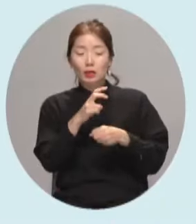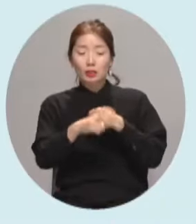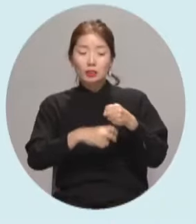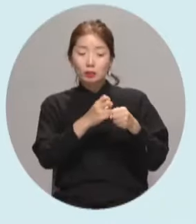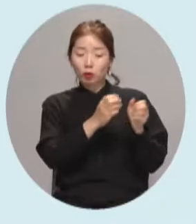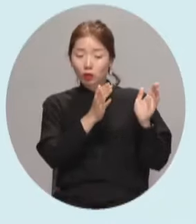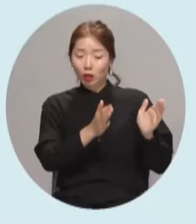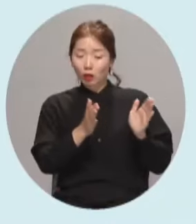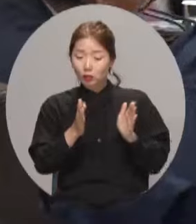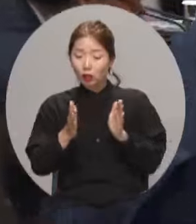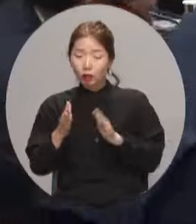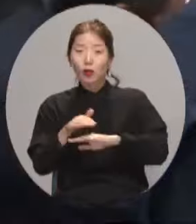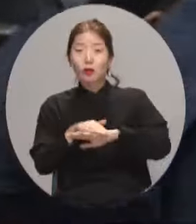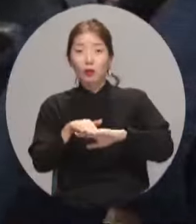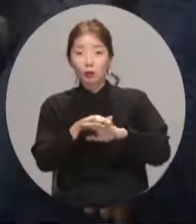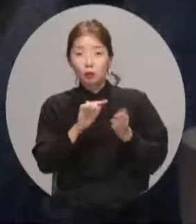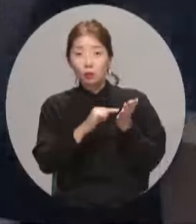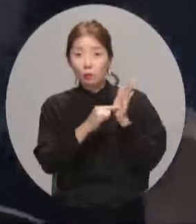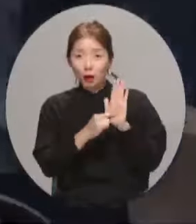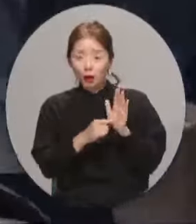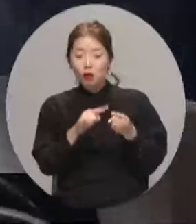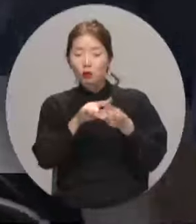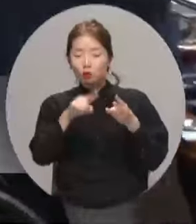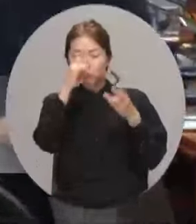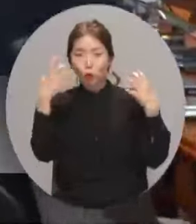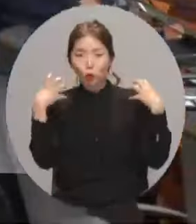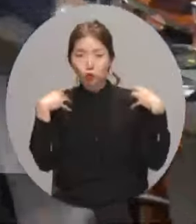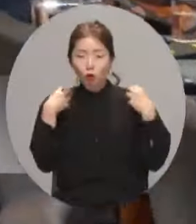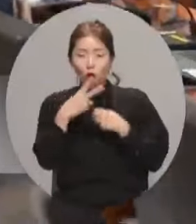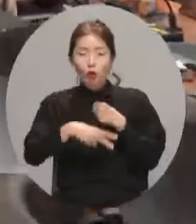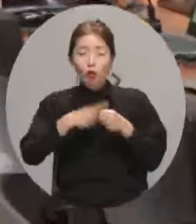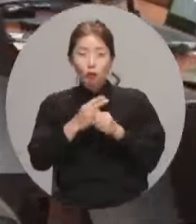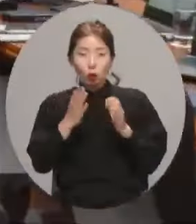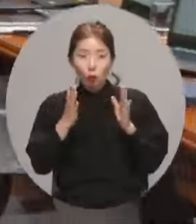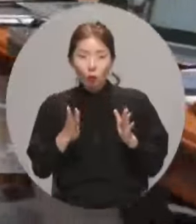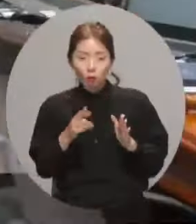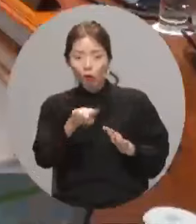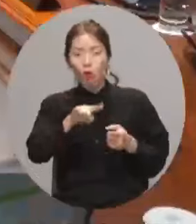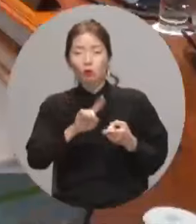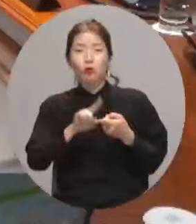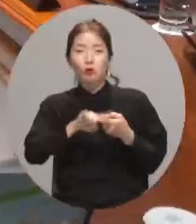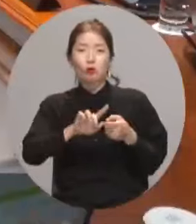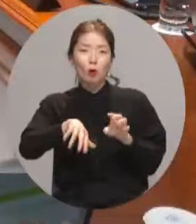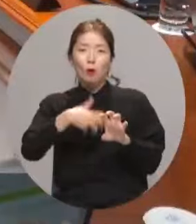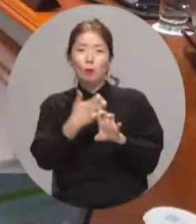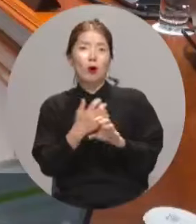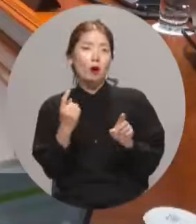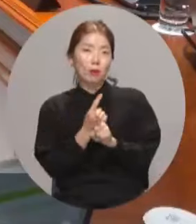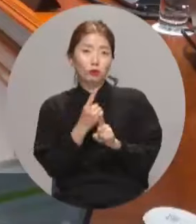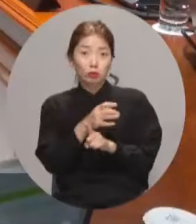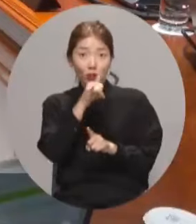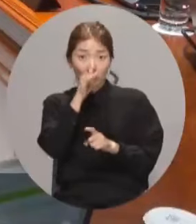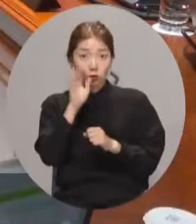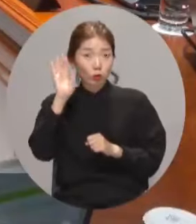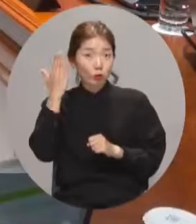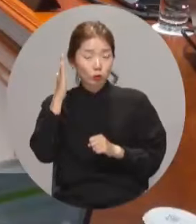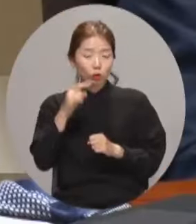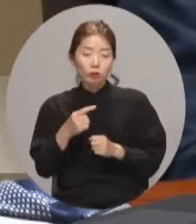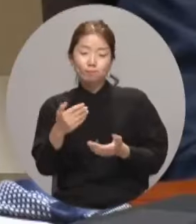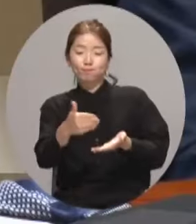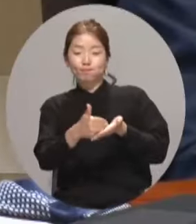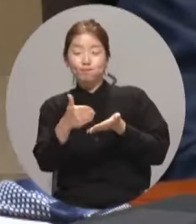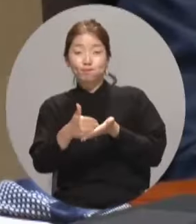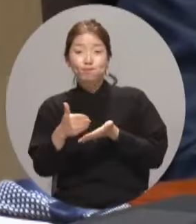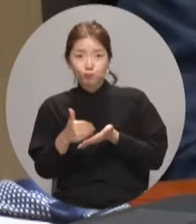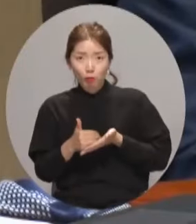단위 중장기 계획이지만 윤석열 정부가 집권 2년여 만에 대대적인 수술을 예고했습니다. 최근 의견